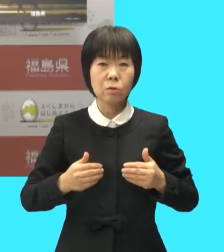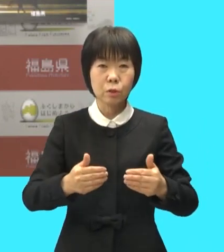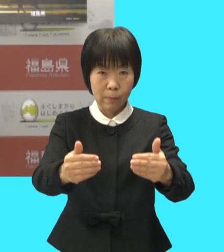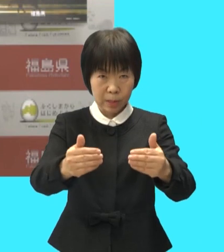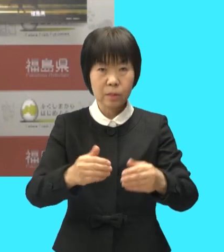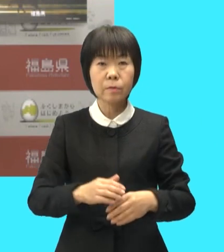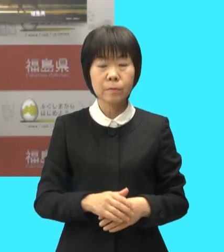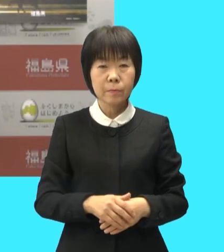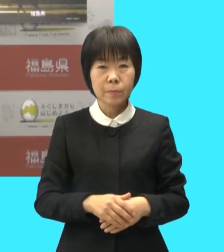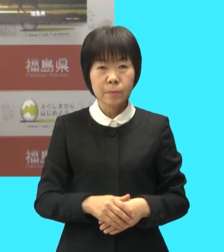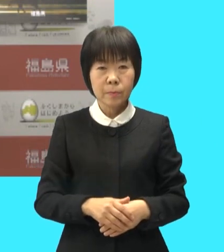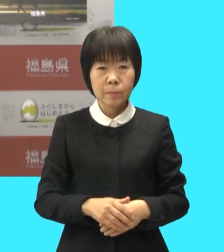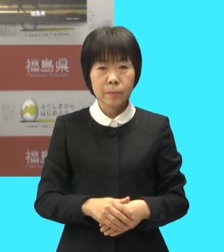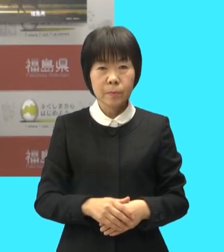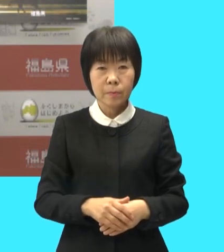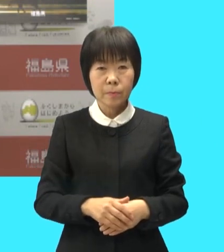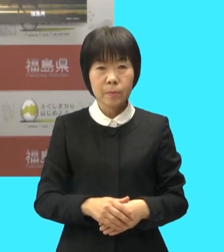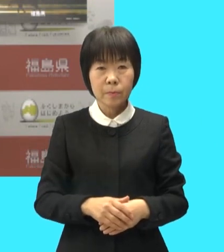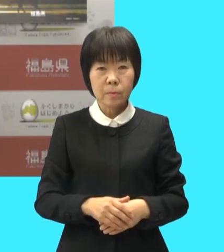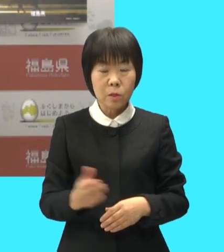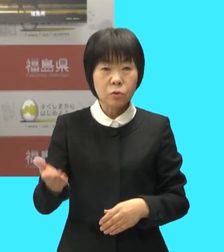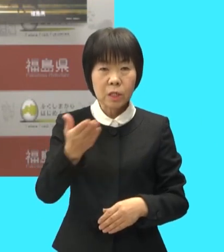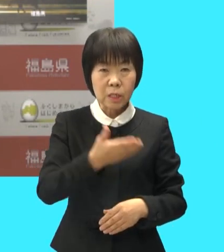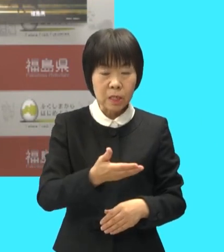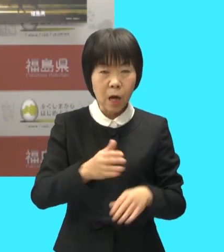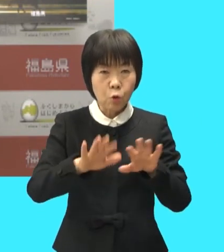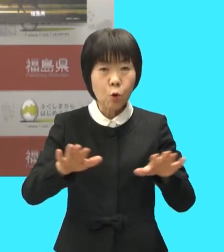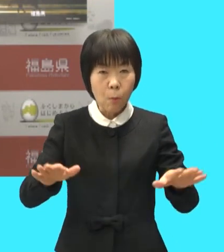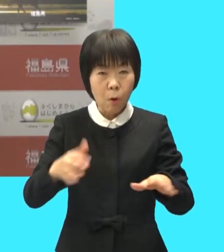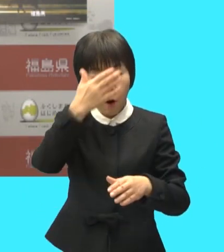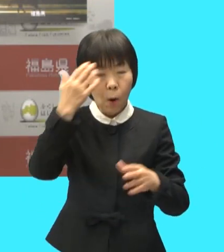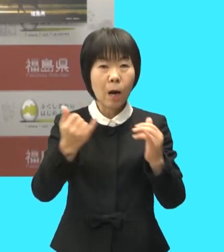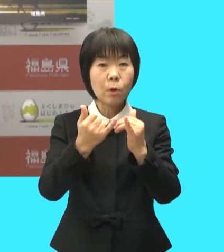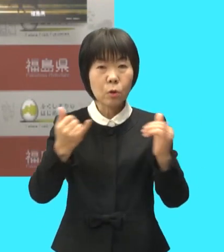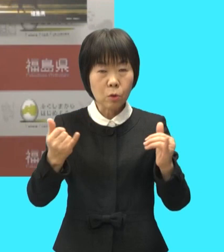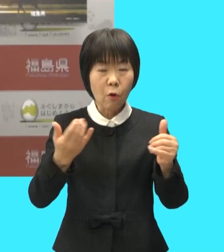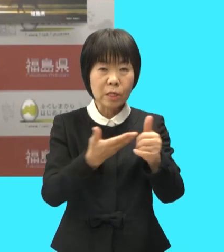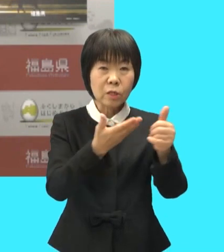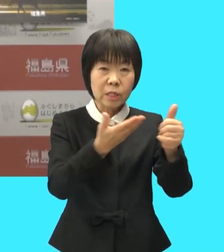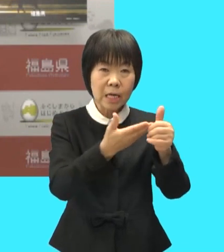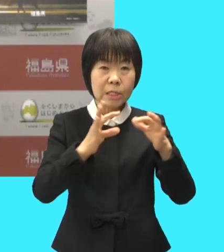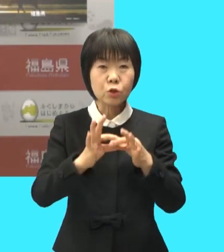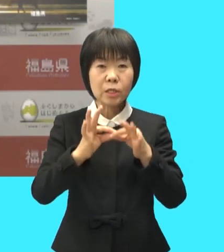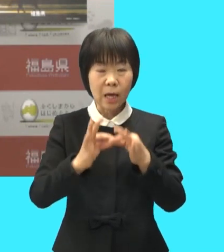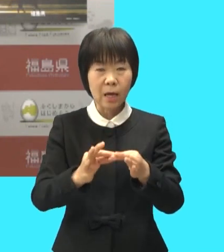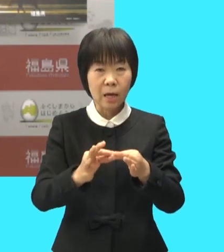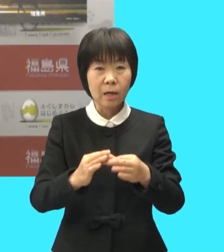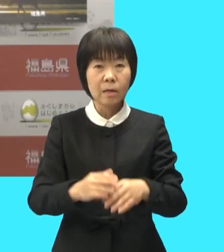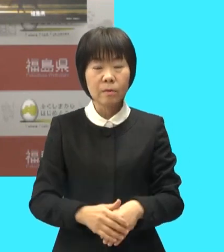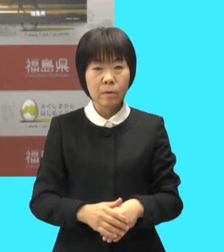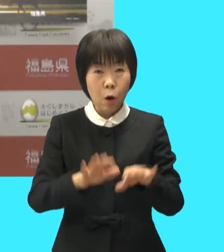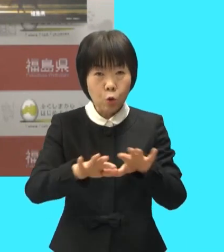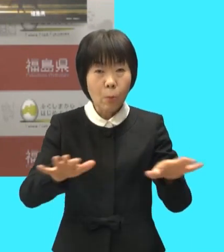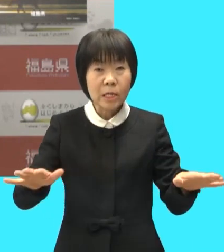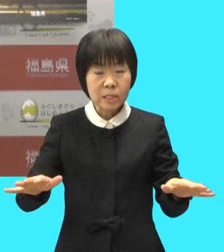めてまいります。次に子ども・若者の育成についてであります。